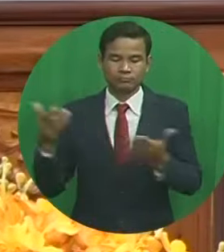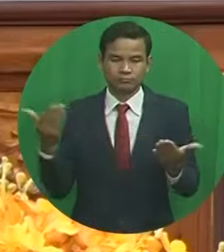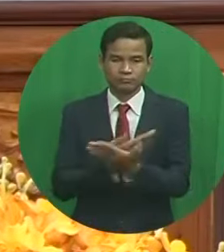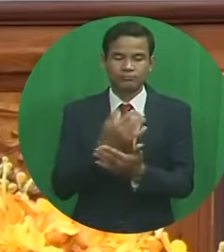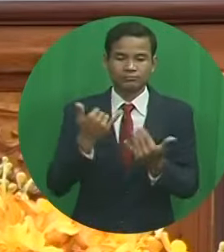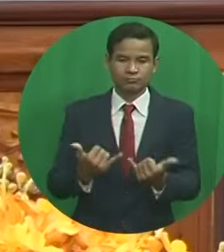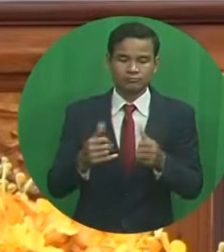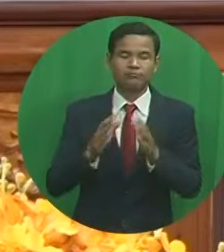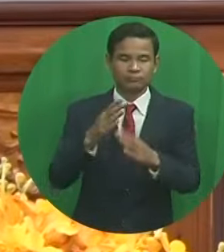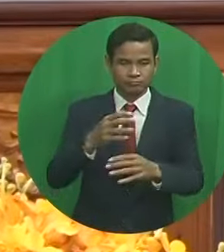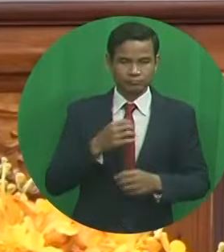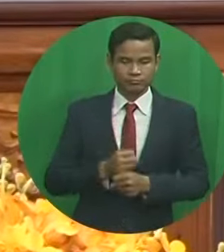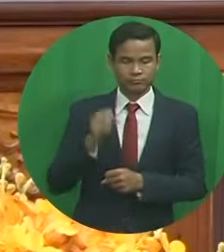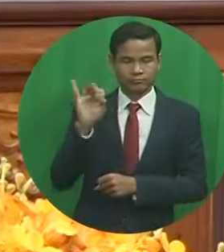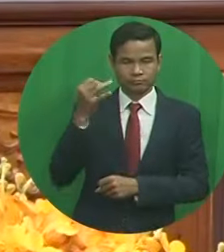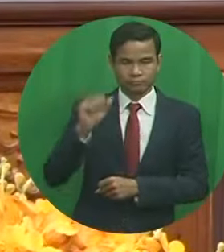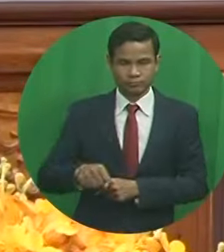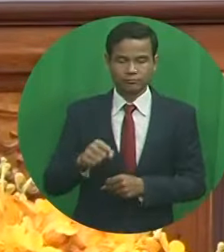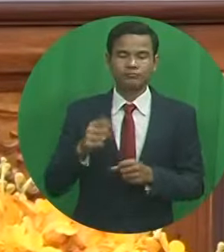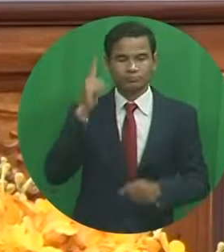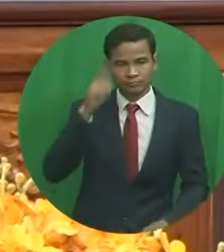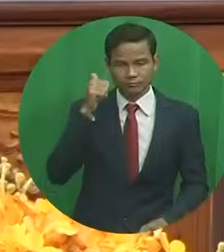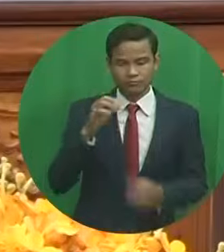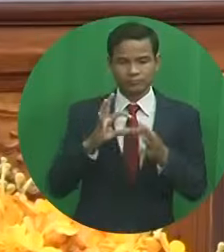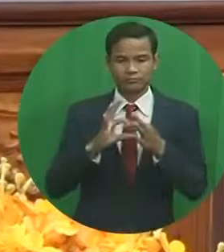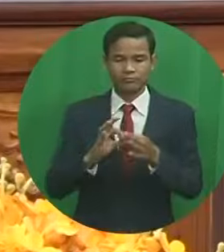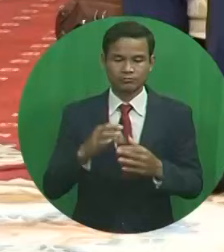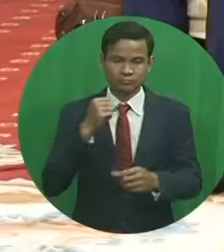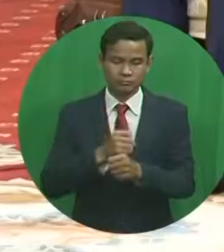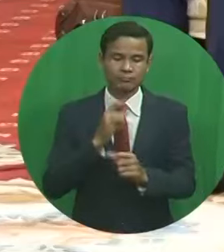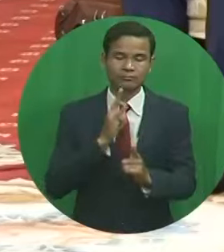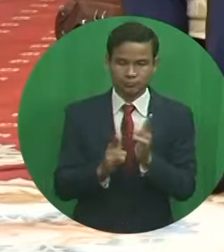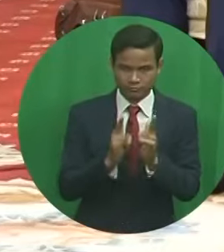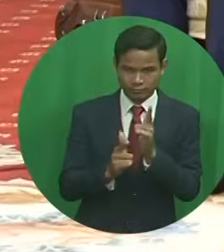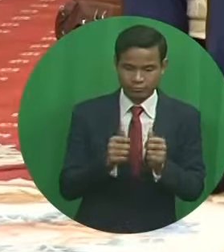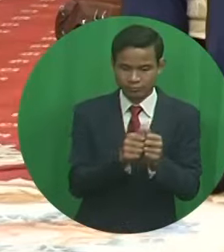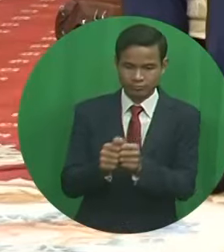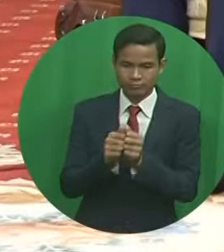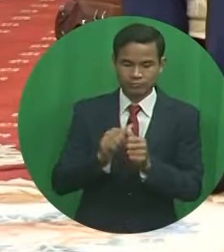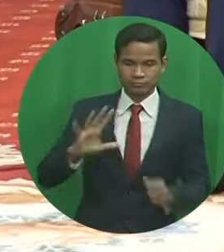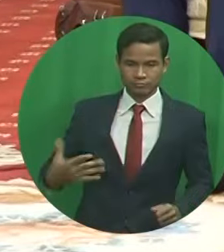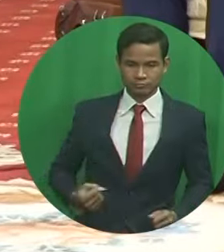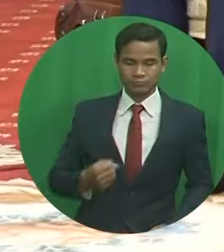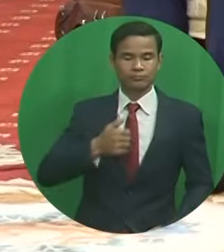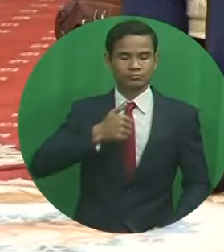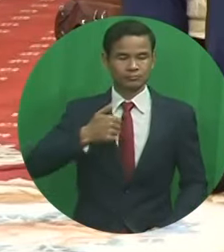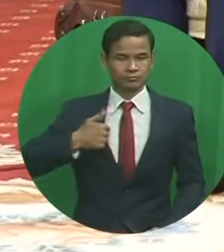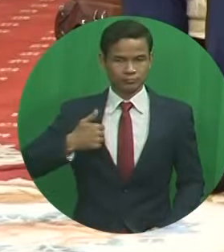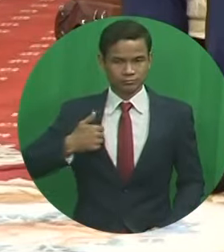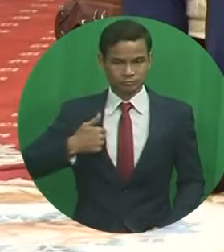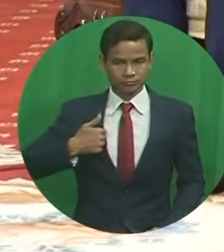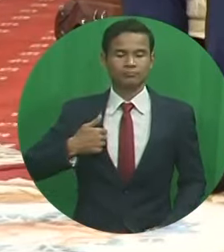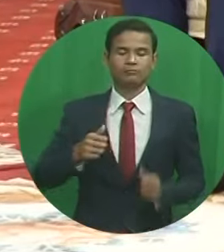ចបានលោកជំទាវបានលើកឡើងពីទំនាក់ទំនងកិច្ចសហប្រតិបត្តិការដ៏ល្អរវាងកម្ពុជានិងកាណាដា